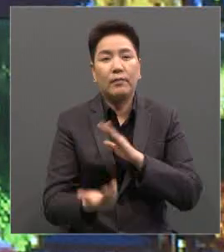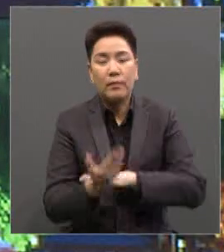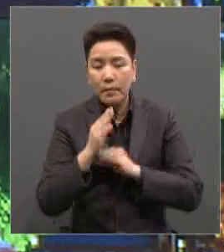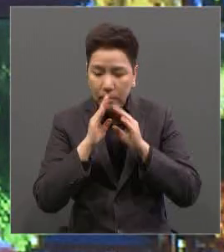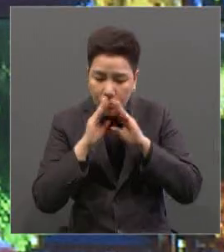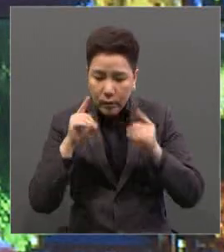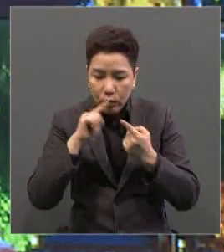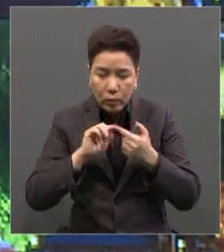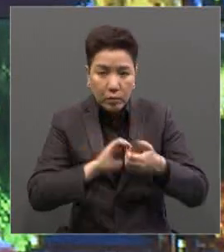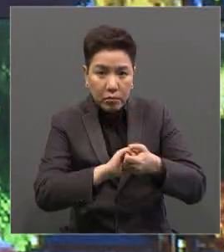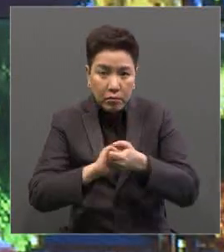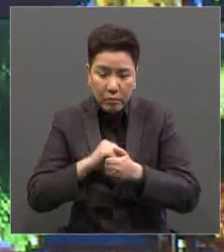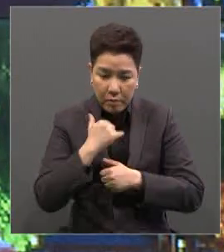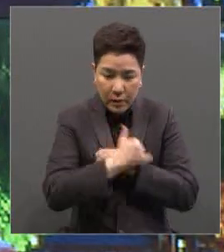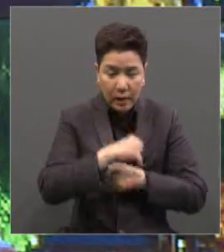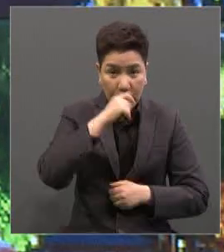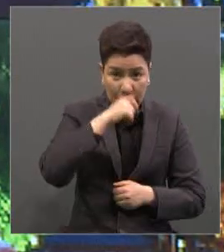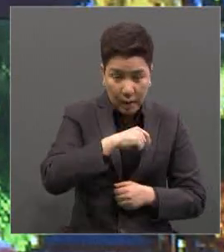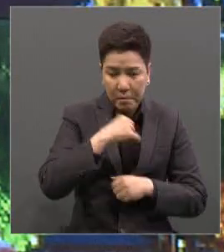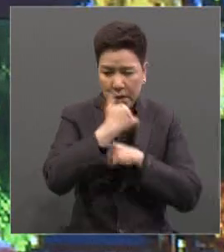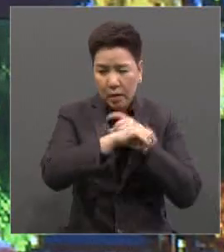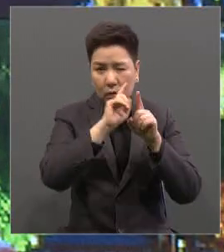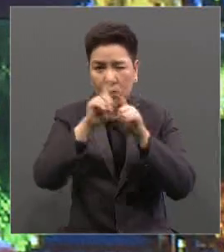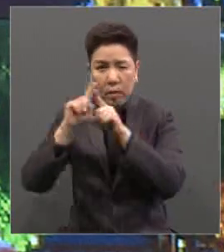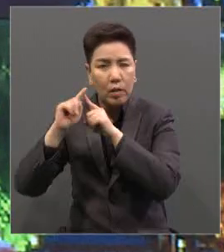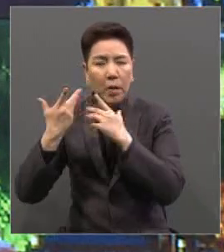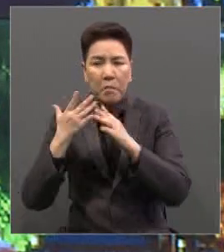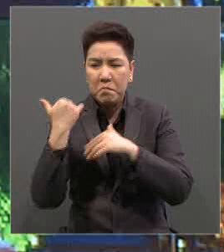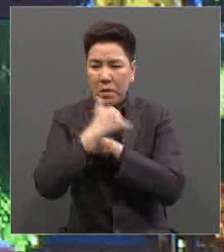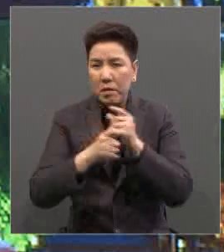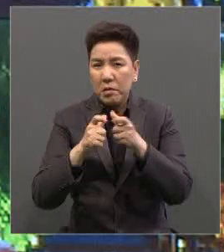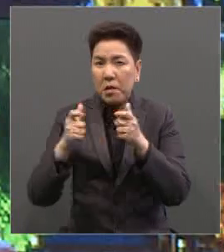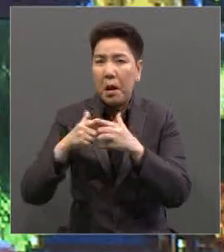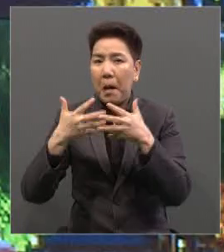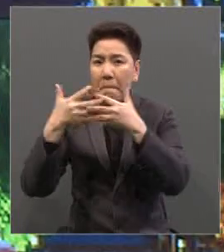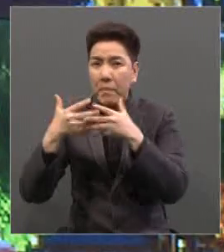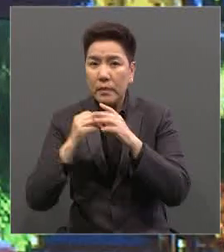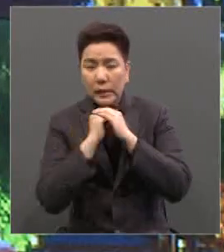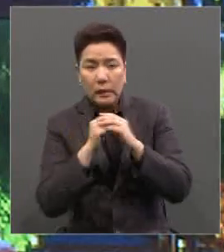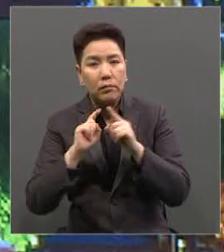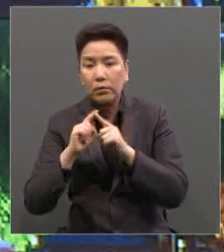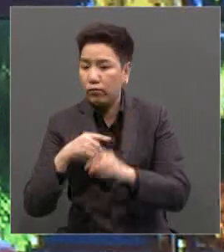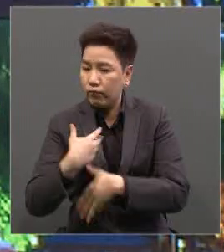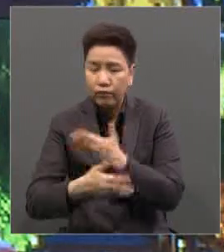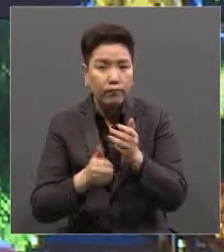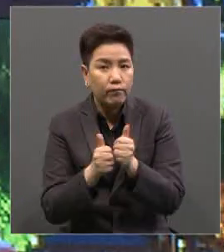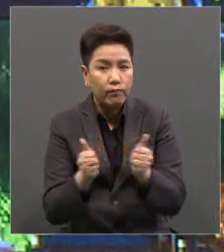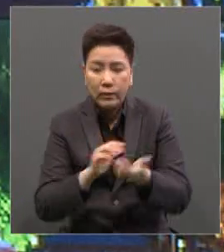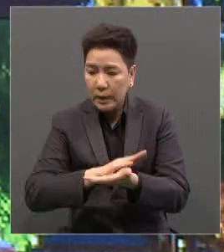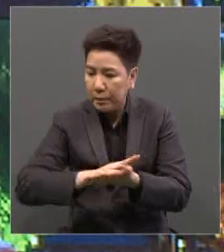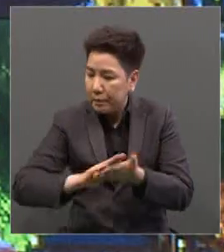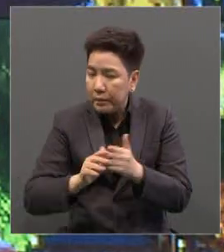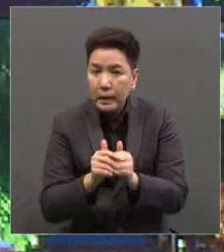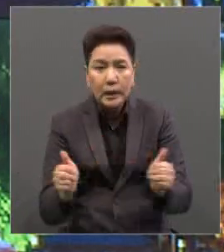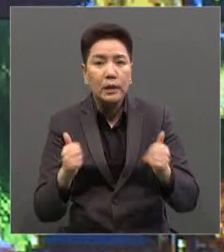ท่านเปิดเผยถึงเรื่องความสัมพันธ์ระหว่างประเทศไทยกับประเทศต่างๆไม่ว่าจะเป็นประเทศมหาอำนาจสหรัฐจีนเป็นไปอย่างดีราบรื่น